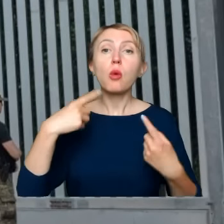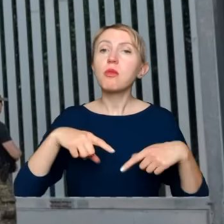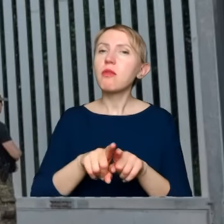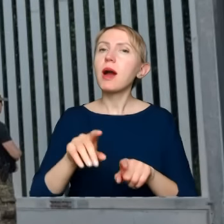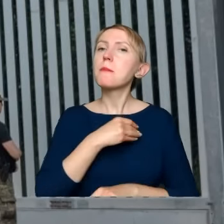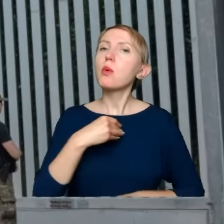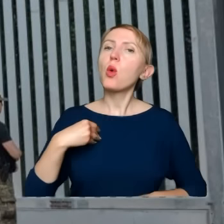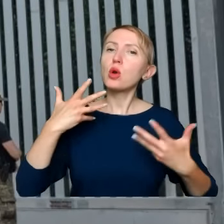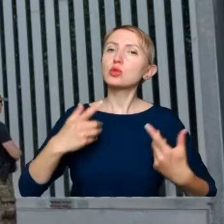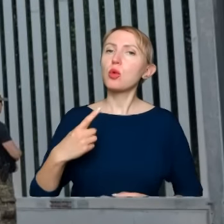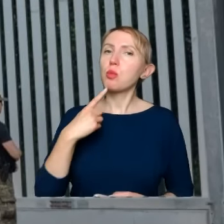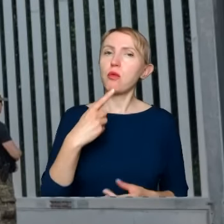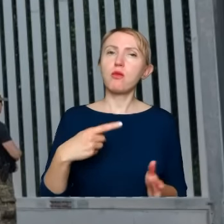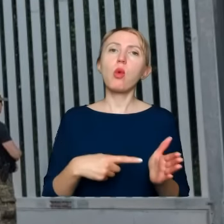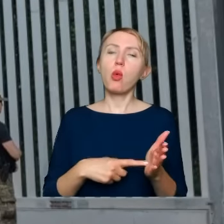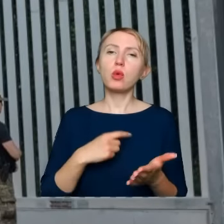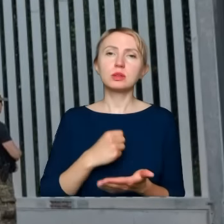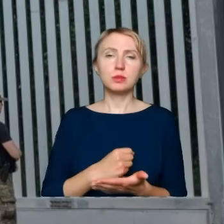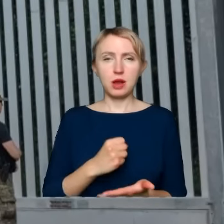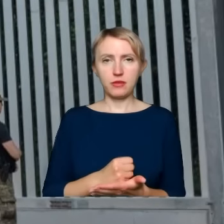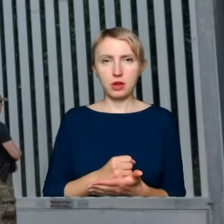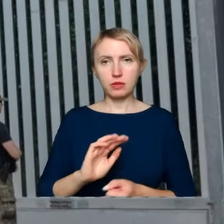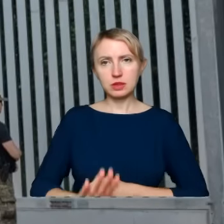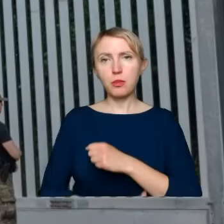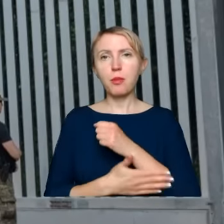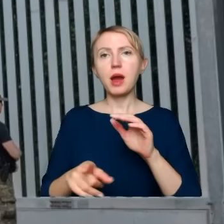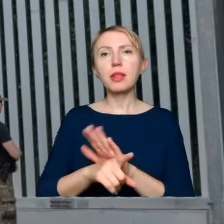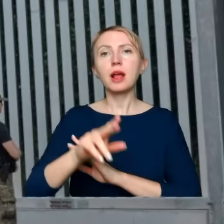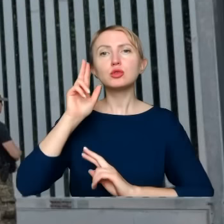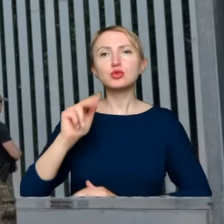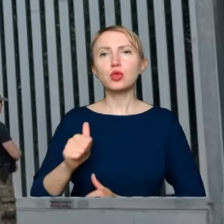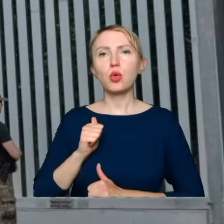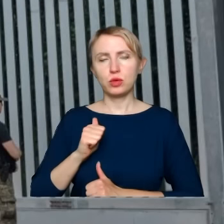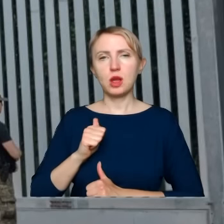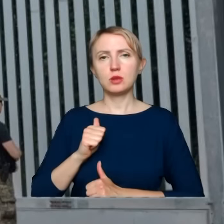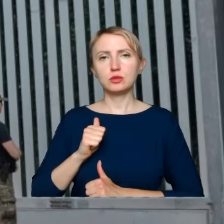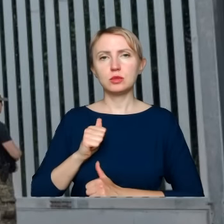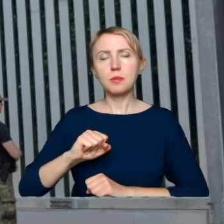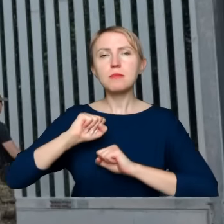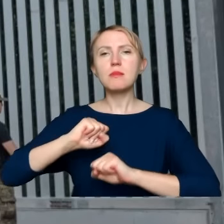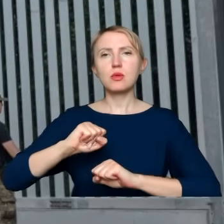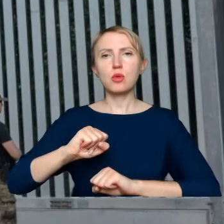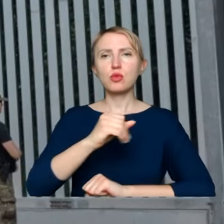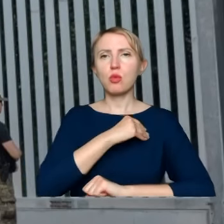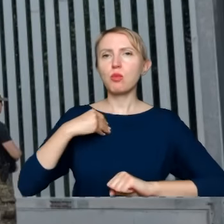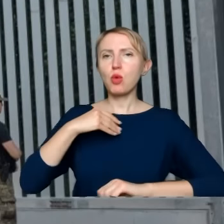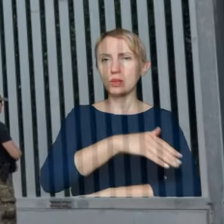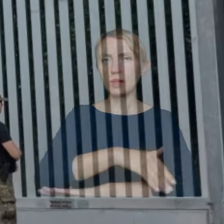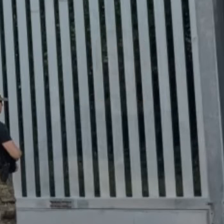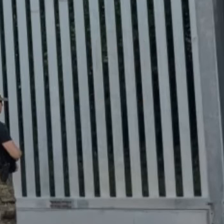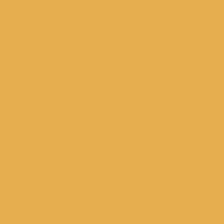do powiedzenia właśnie w kwestii wsparcia dla żołnierzy, dla tych, którzy bronią, ochraniają naszą granicę.